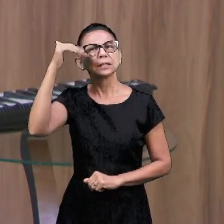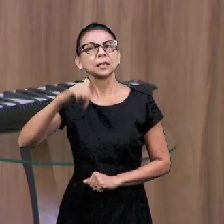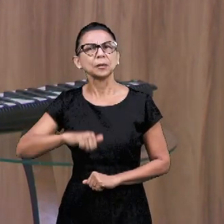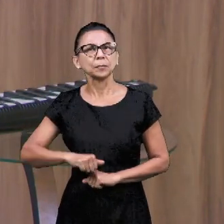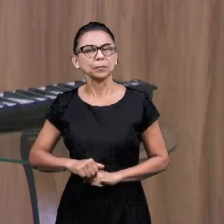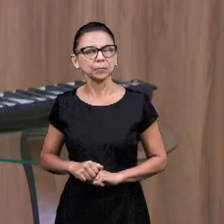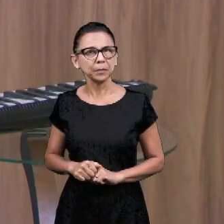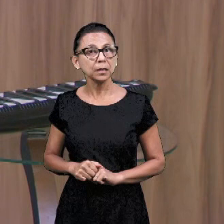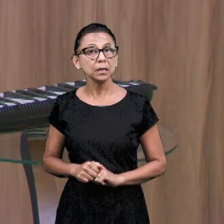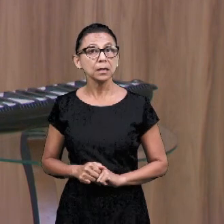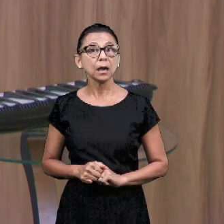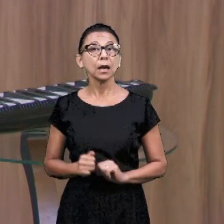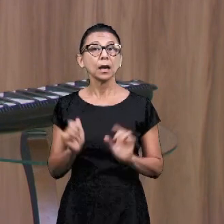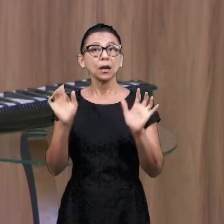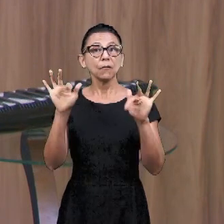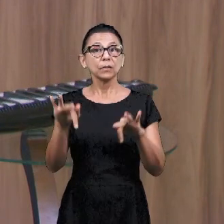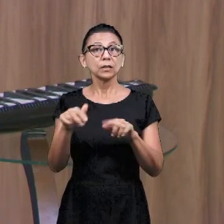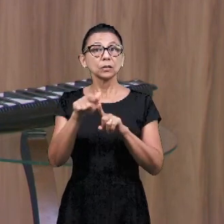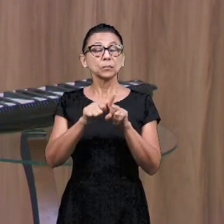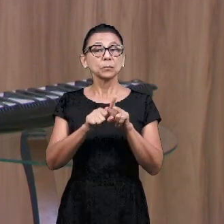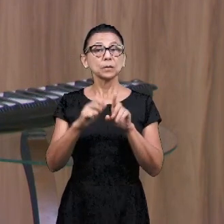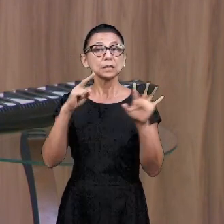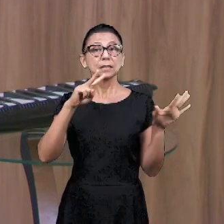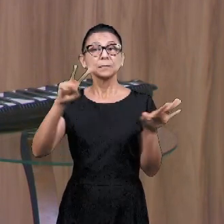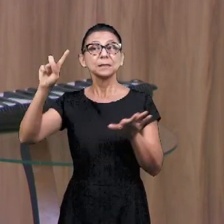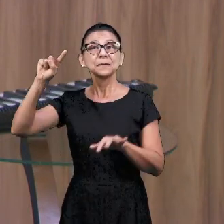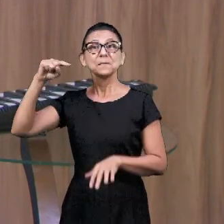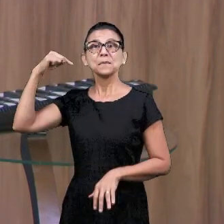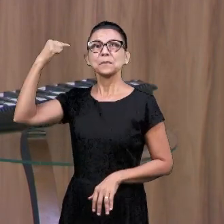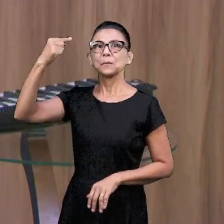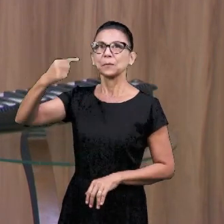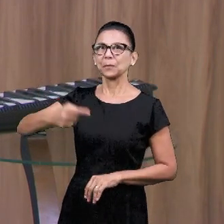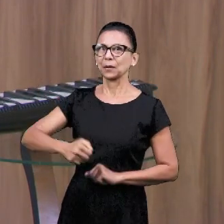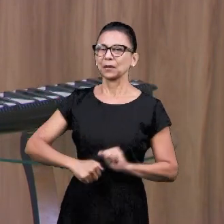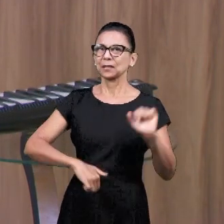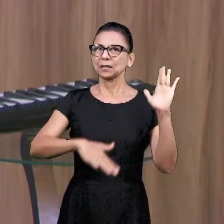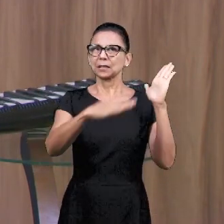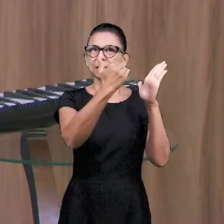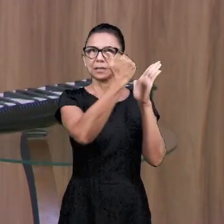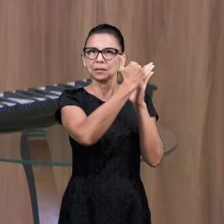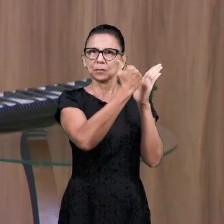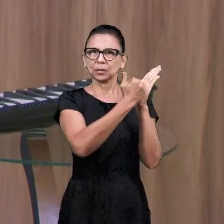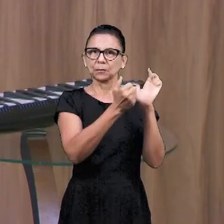Vous savez que maintenant, à la fin du mois, la prochaine semaine, ce